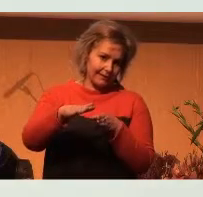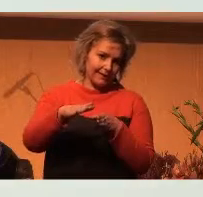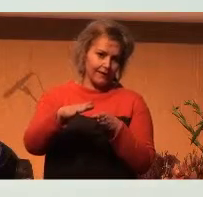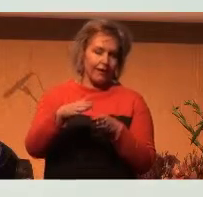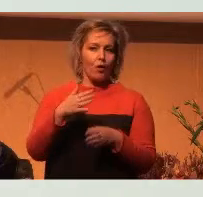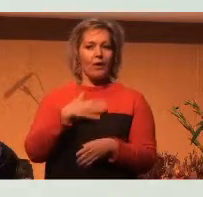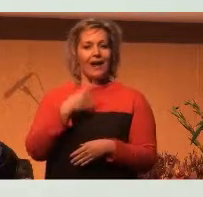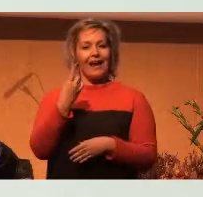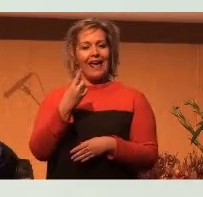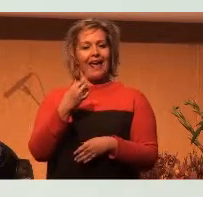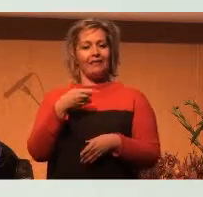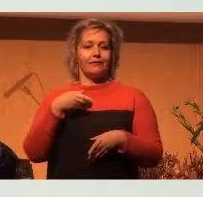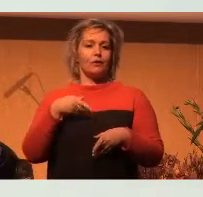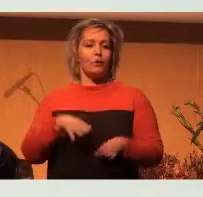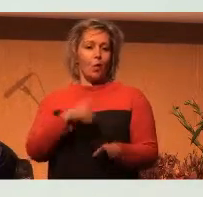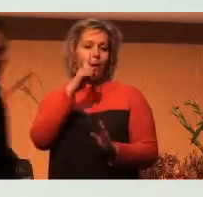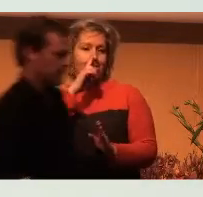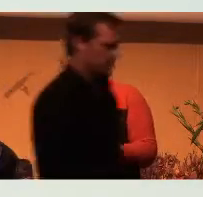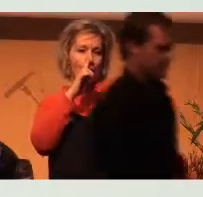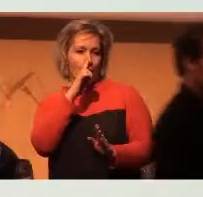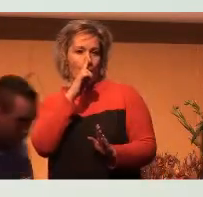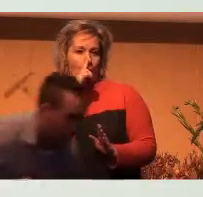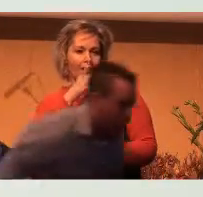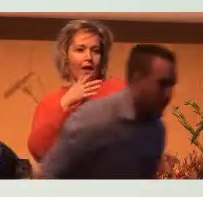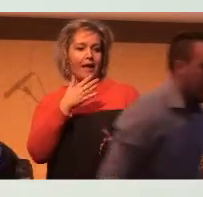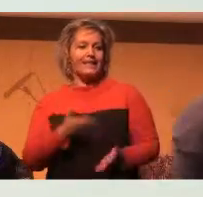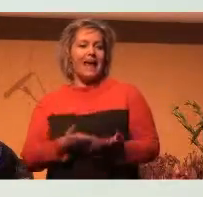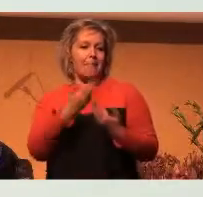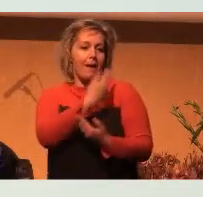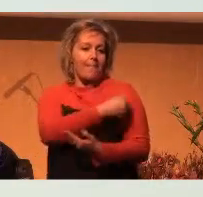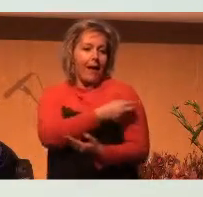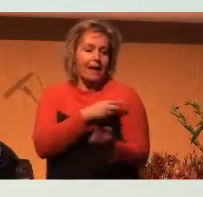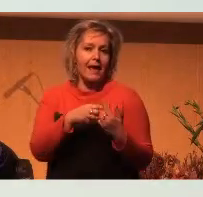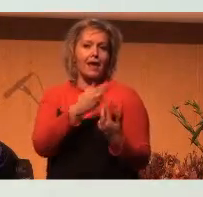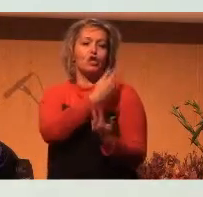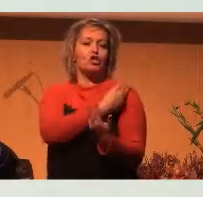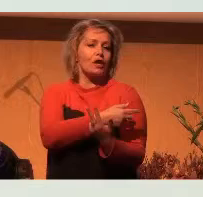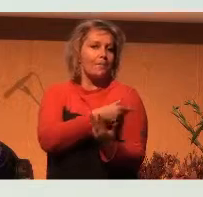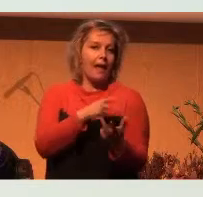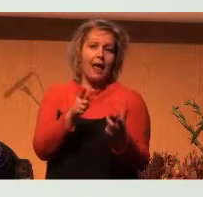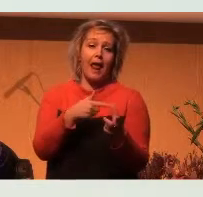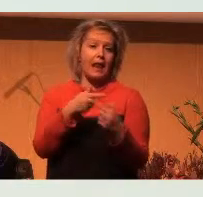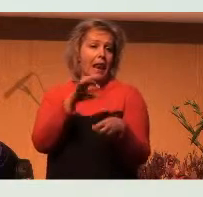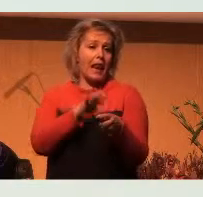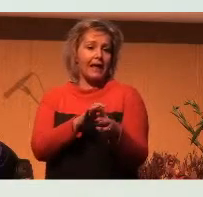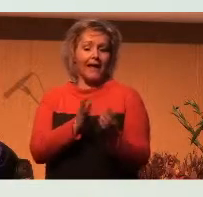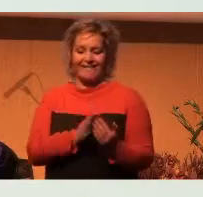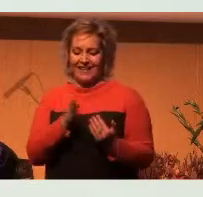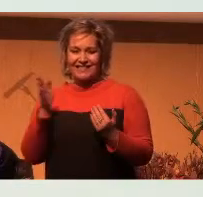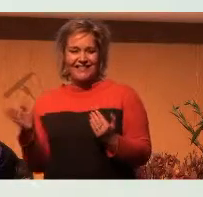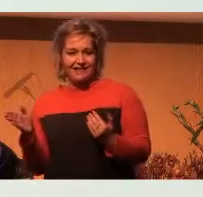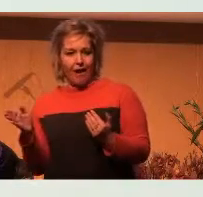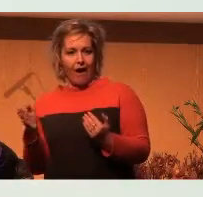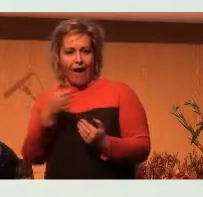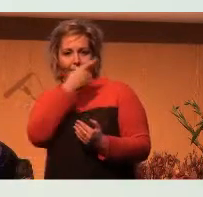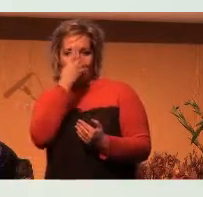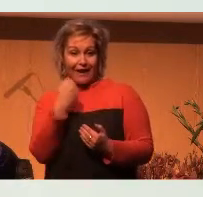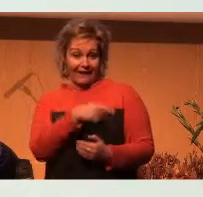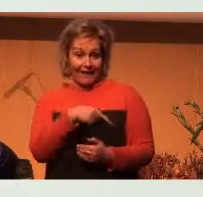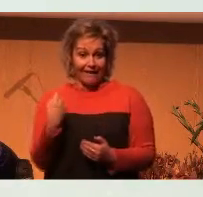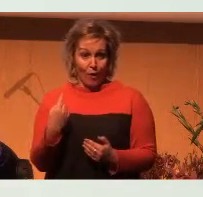står det gjerne en jordmor, en hjelpepleier, en sykepleier eller en lege ved siden av foreldrene